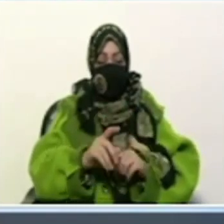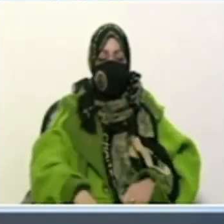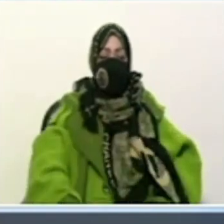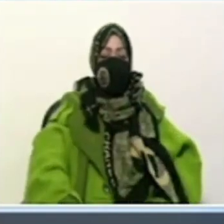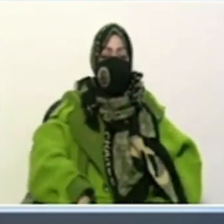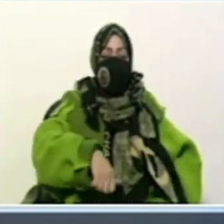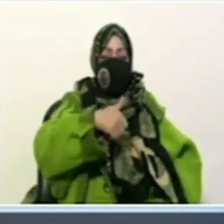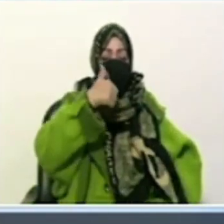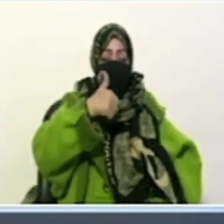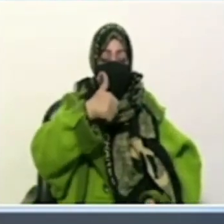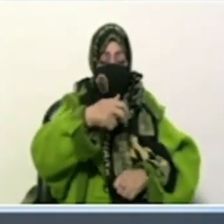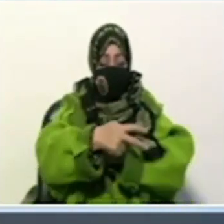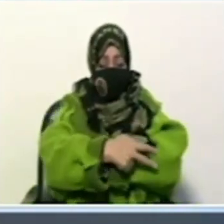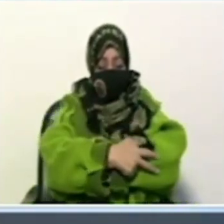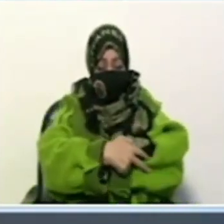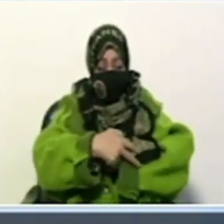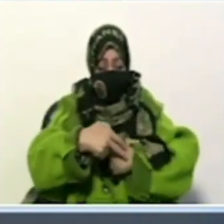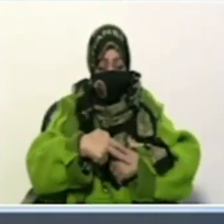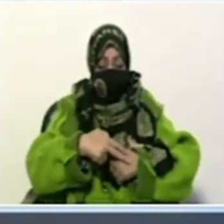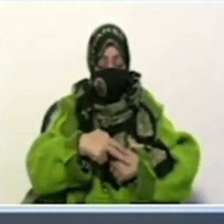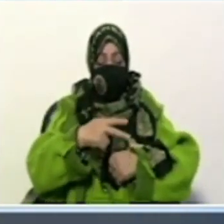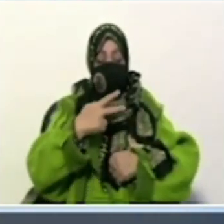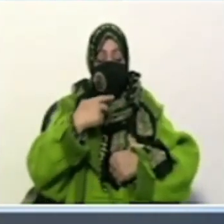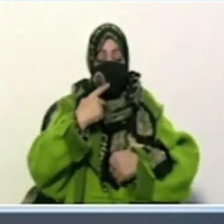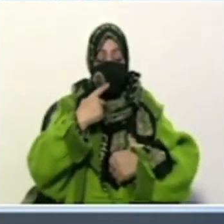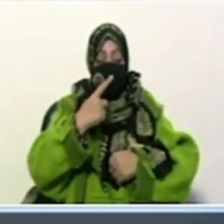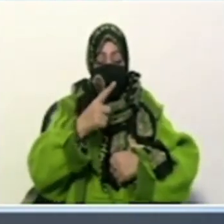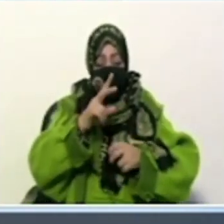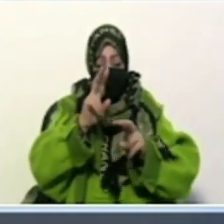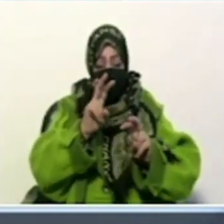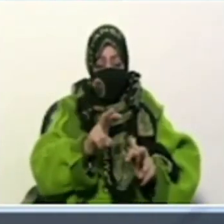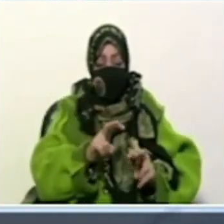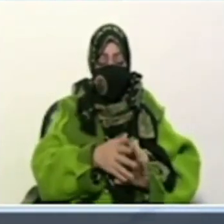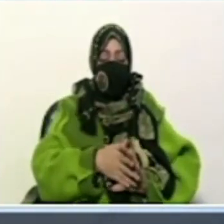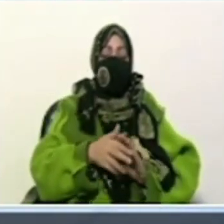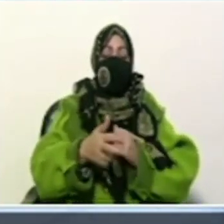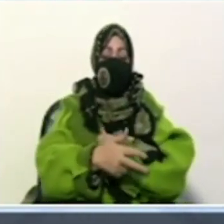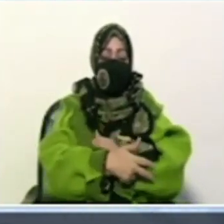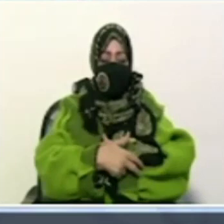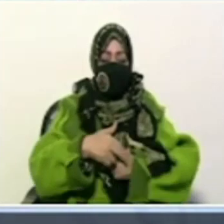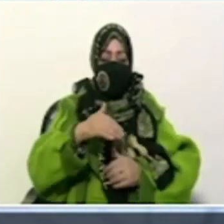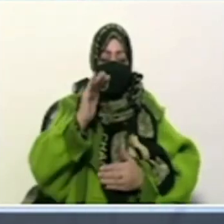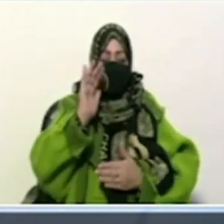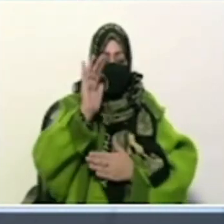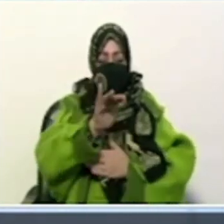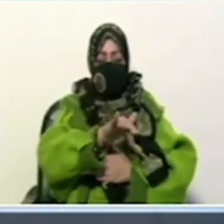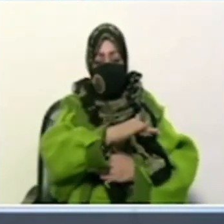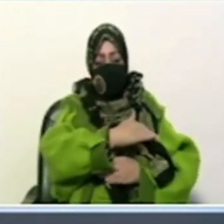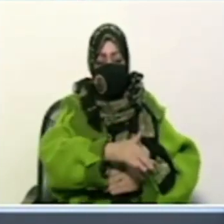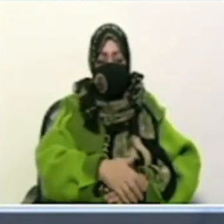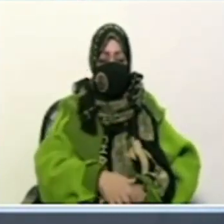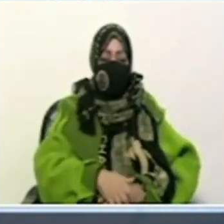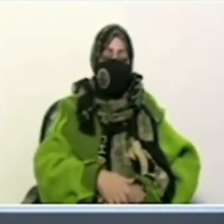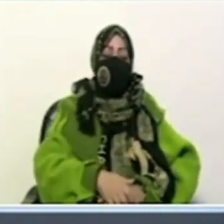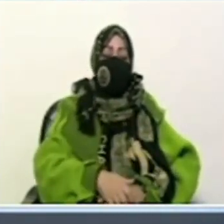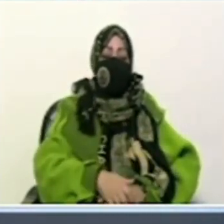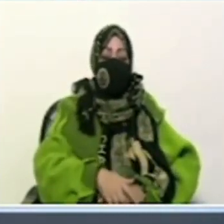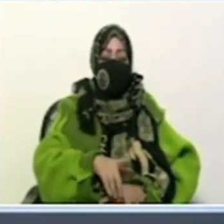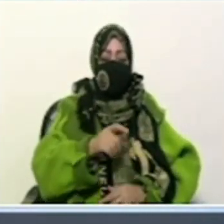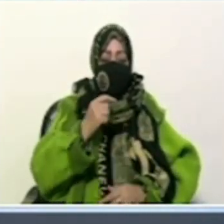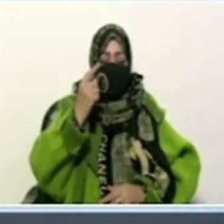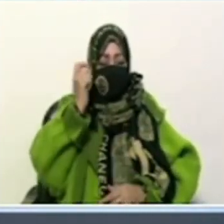فيخرج عنها الزكاة والله أعلم. قبل ذلك لا يجب عليه إلا أن يتصدق ويتطوع فلا بأس وله الأجر،